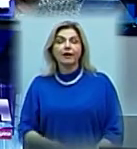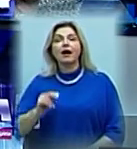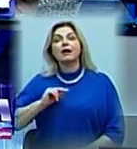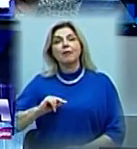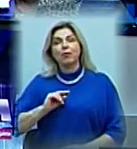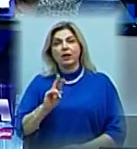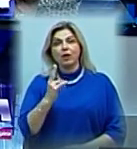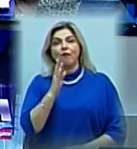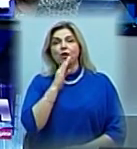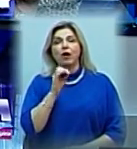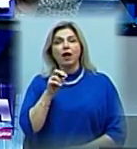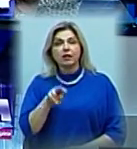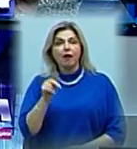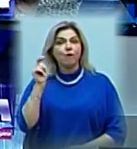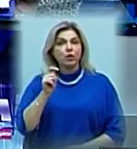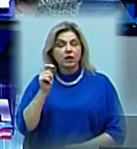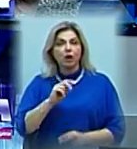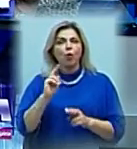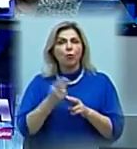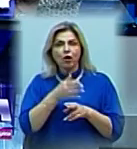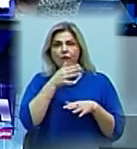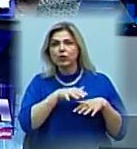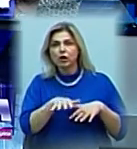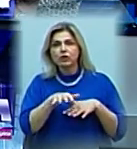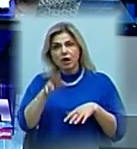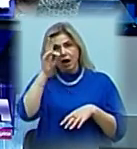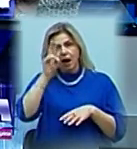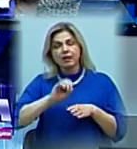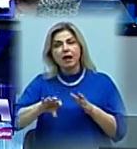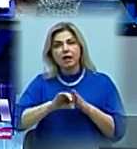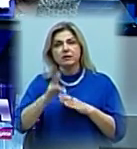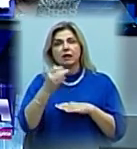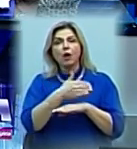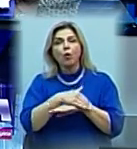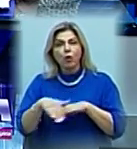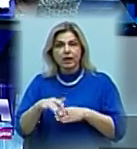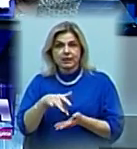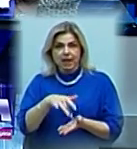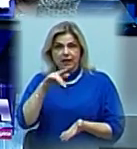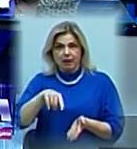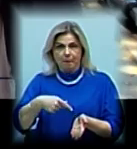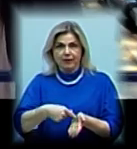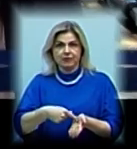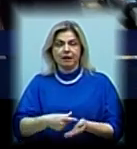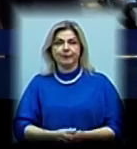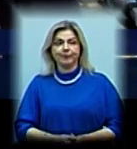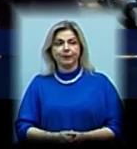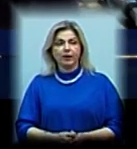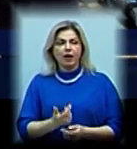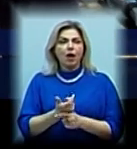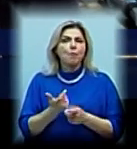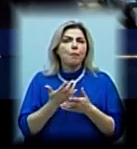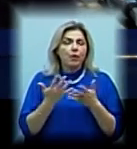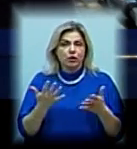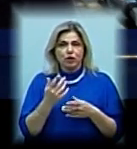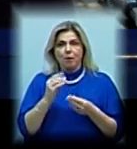Працівники Миколаївводоканалу у неділю усунули течію каналізації на кількох вулицях у центрі міста. Найбільша